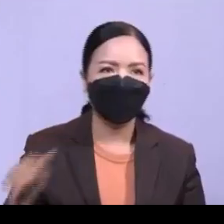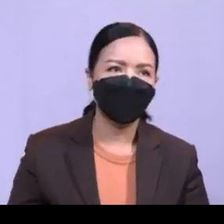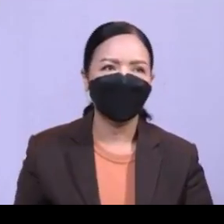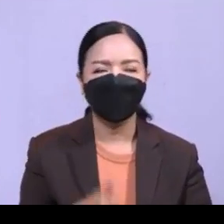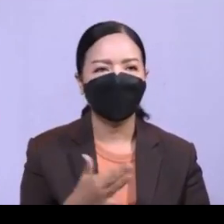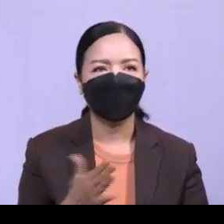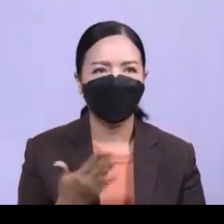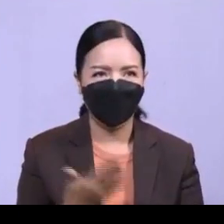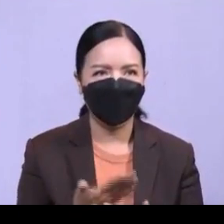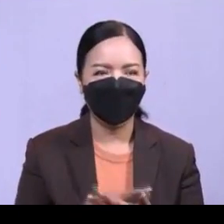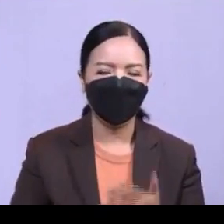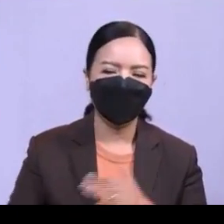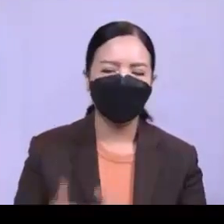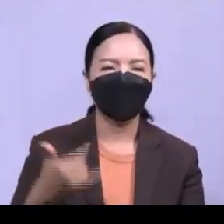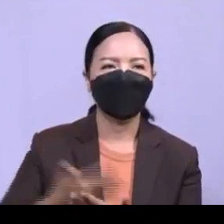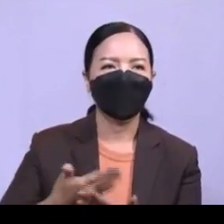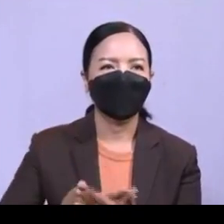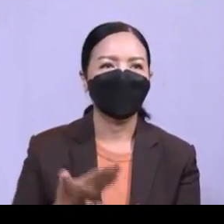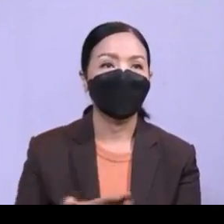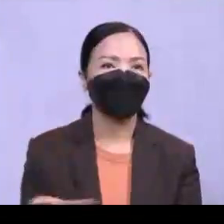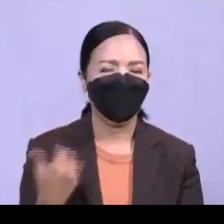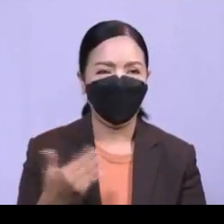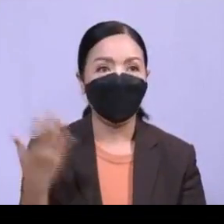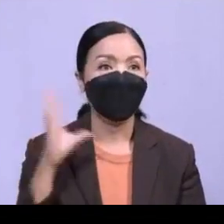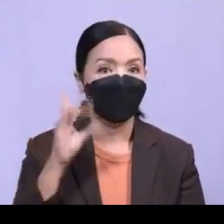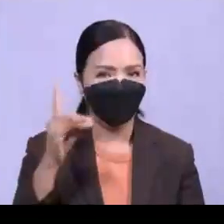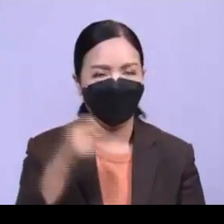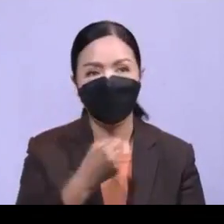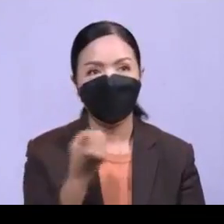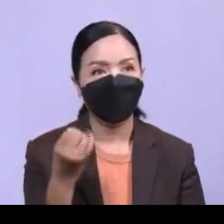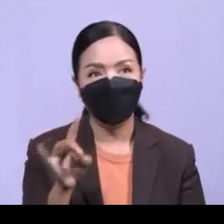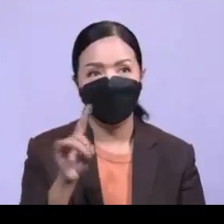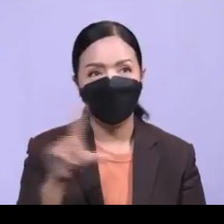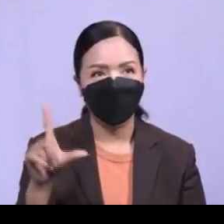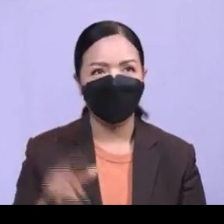ราะว่าต้องไปขึ้นเงินที่กองสลากนะฮะ ถ้าพรุ่งนี้ถูก18 ล้านนะเอาอีกแล้ว